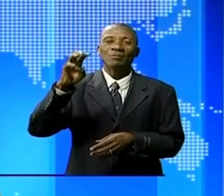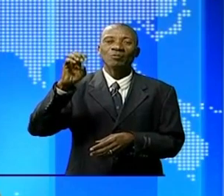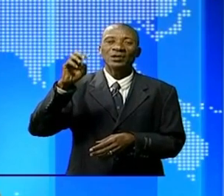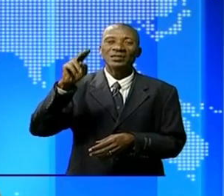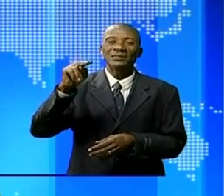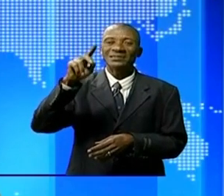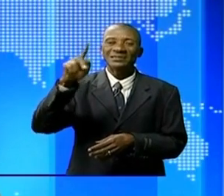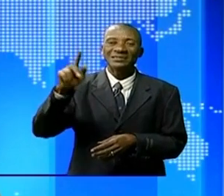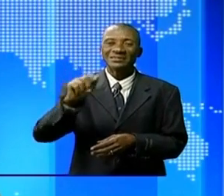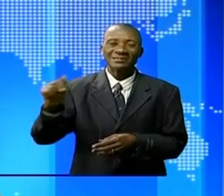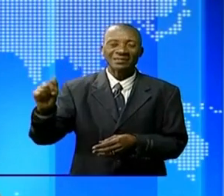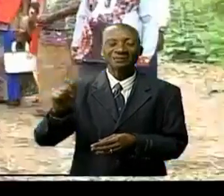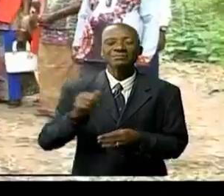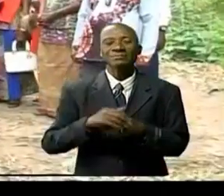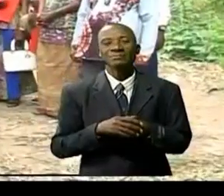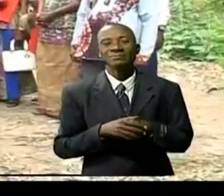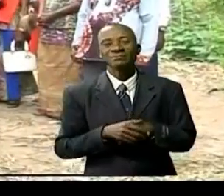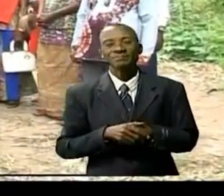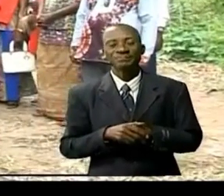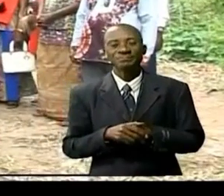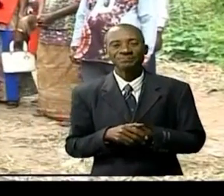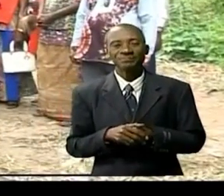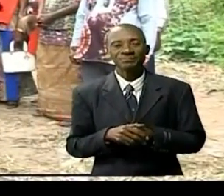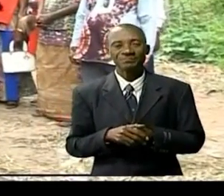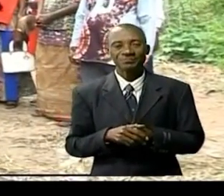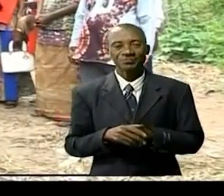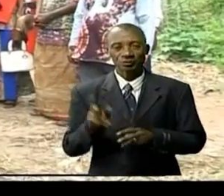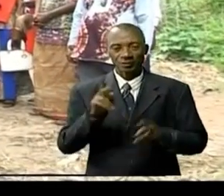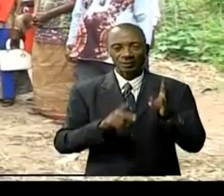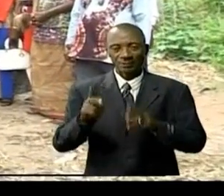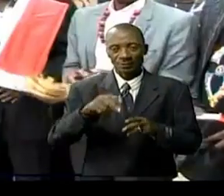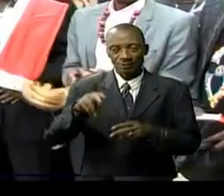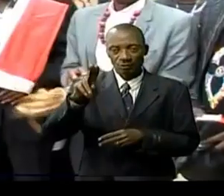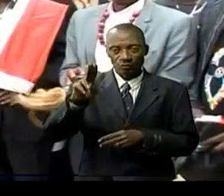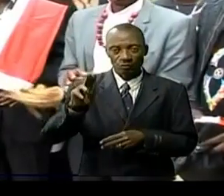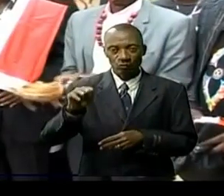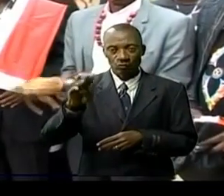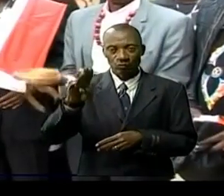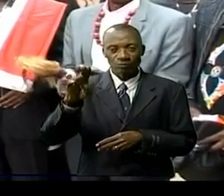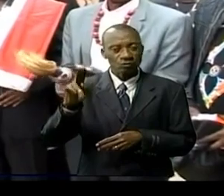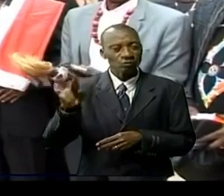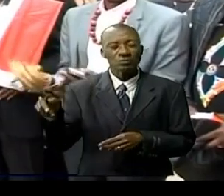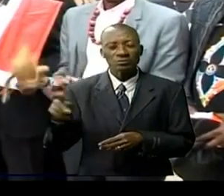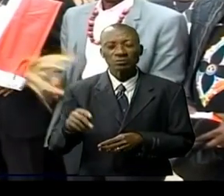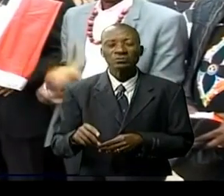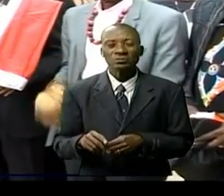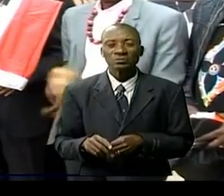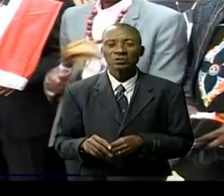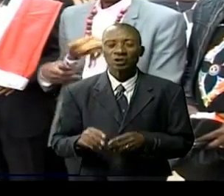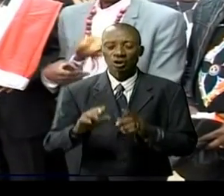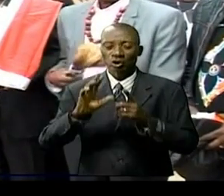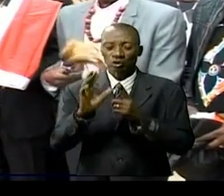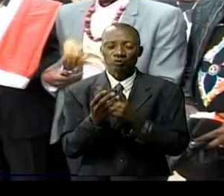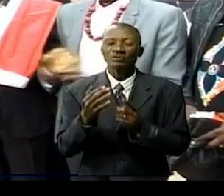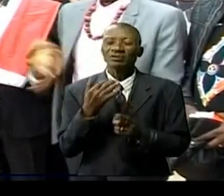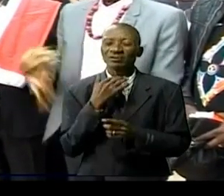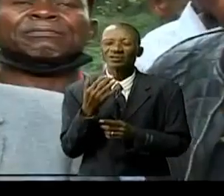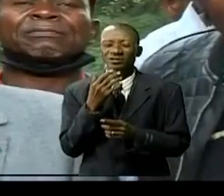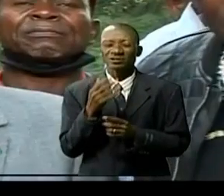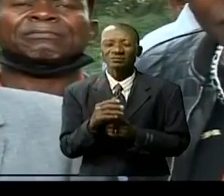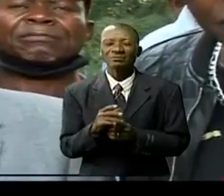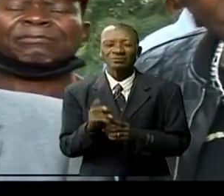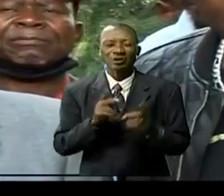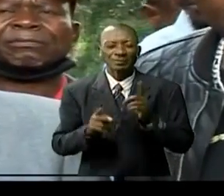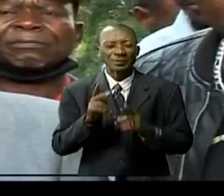fait la restitution le peu plus au bout une identité culturelle riche un peuple authentique départ ses racines